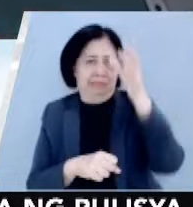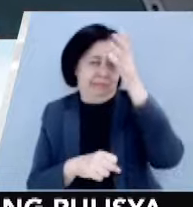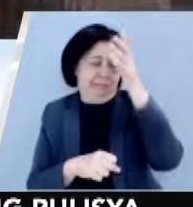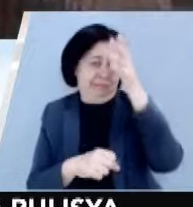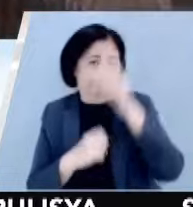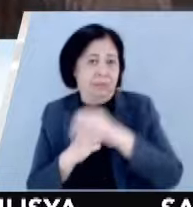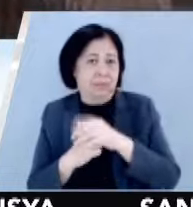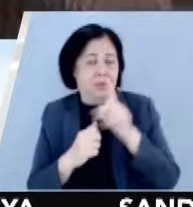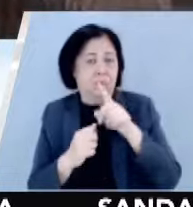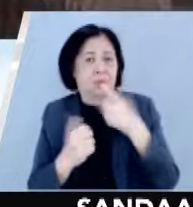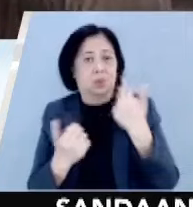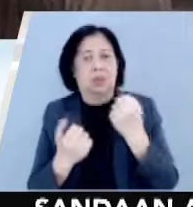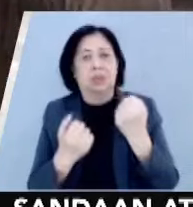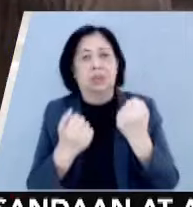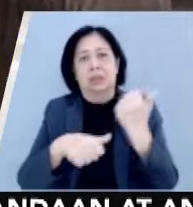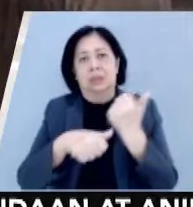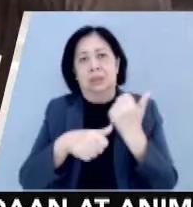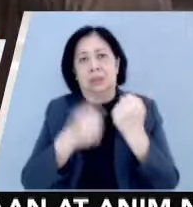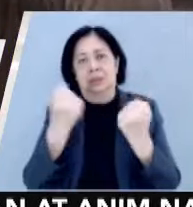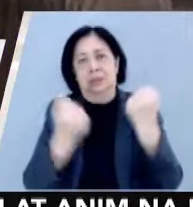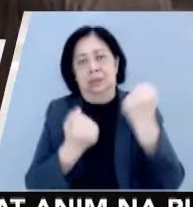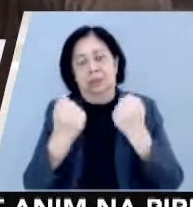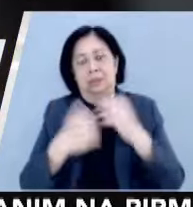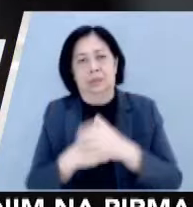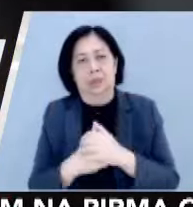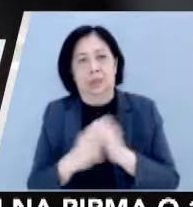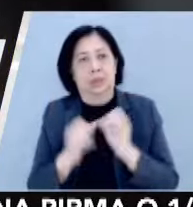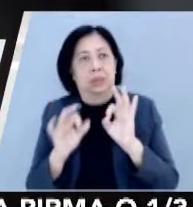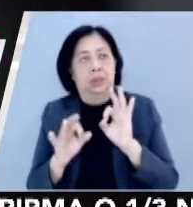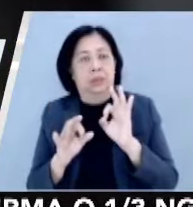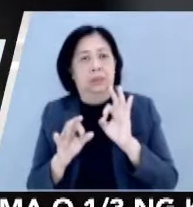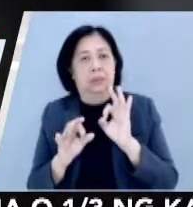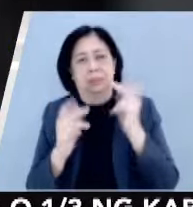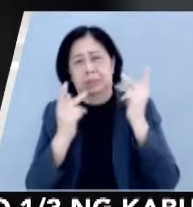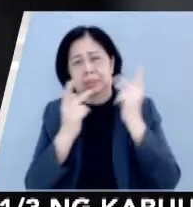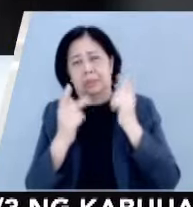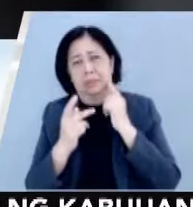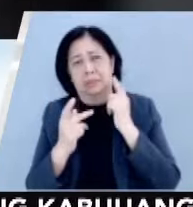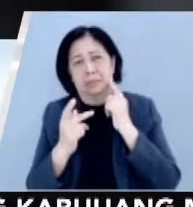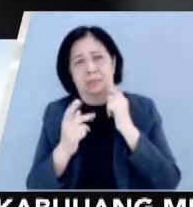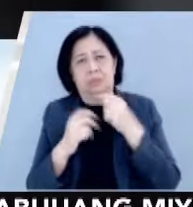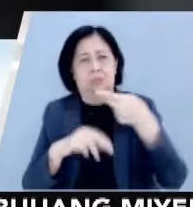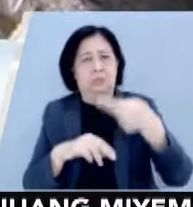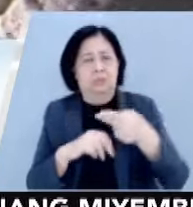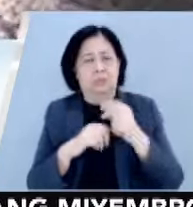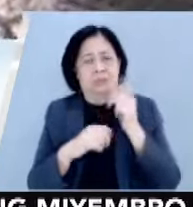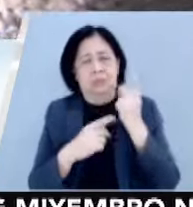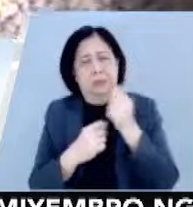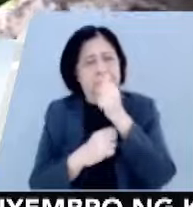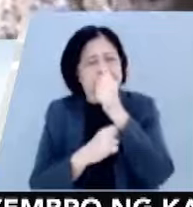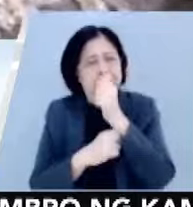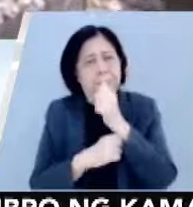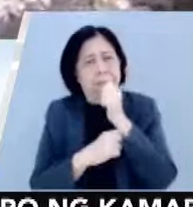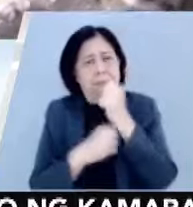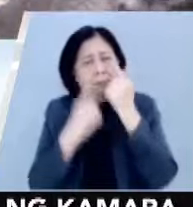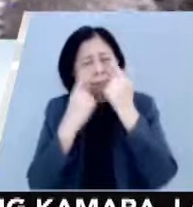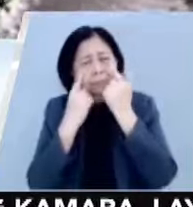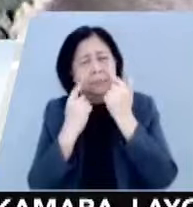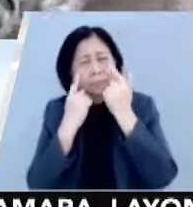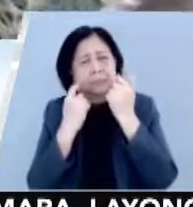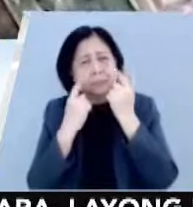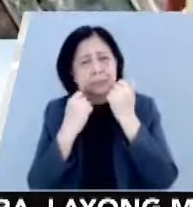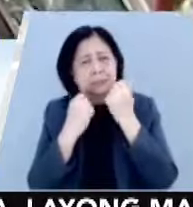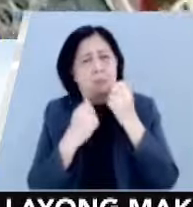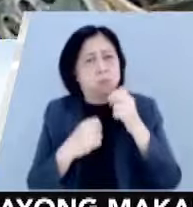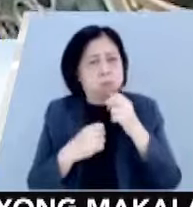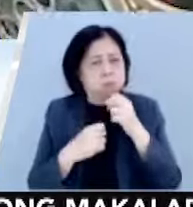pahinante. Pag sumasakit po yung ano niya, ngipin niya, humihiga na lang po siya, tsaka po siya iiyak, nagmumumog po siya ng